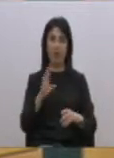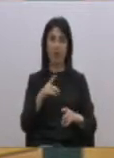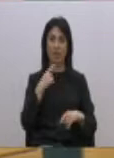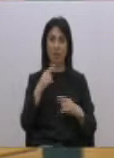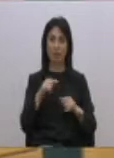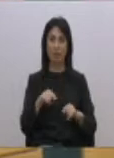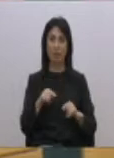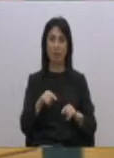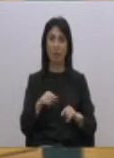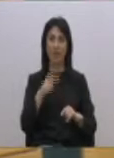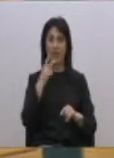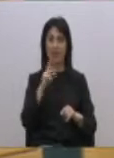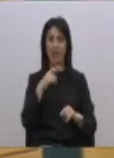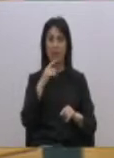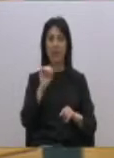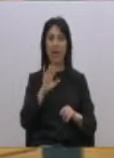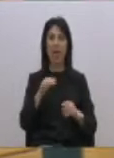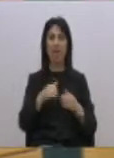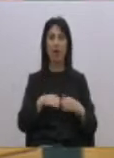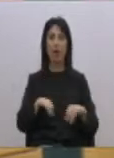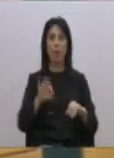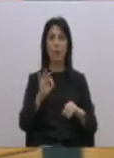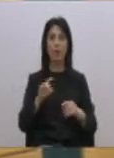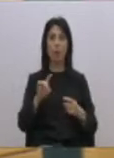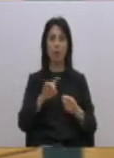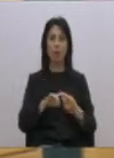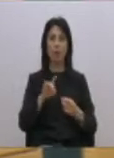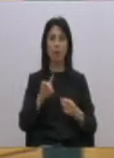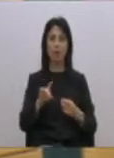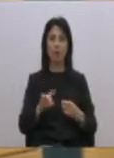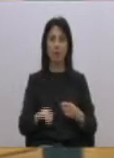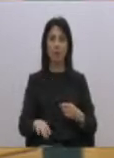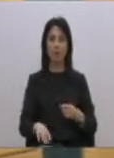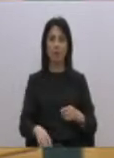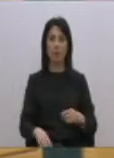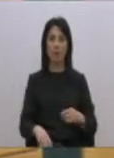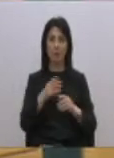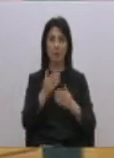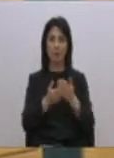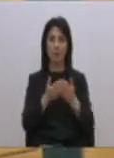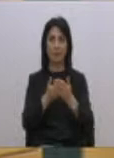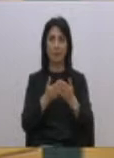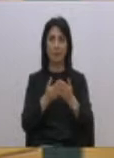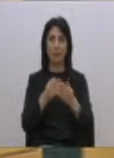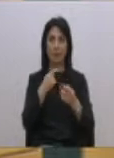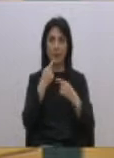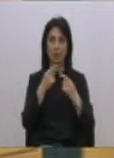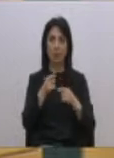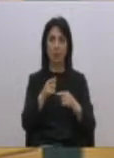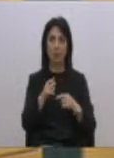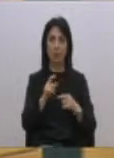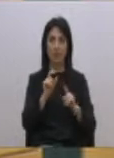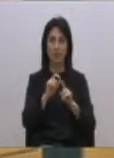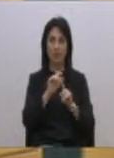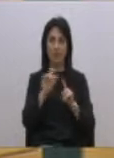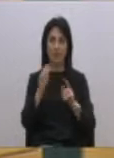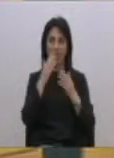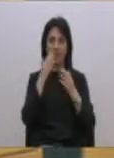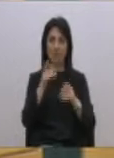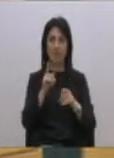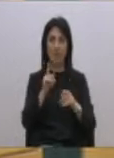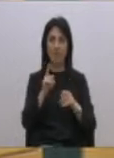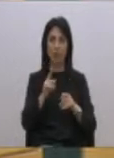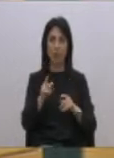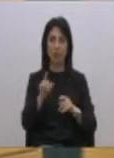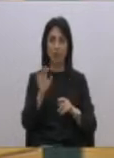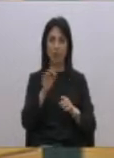ნათქვამ. ნახეთ რას ამბობს ევროკომისია ამასთან დაკავშირებით. აი იმ რეკომენდაციებს მაქვს ახლა საუბარი და ციტატას წავიკითხავ,